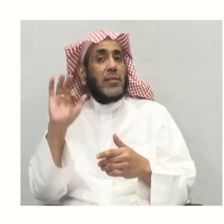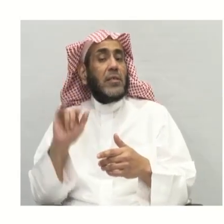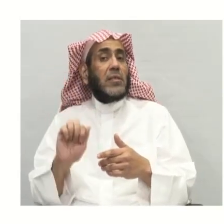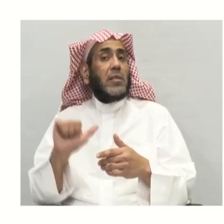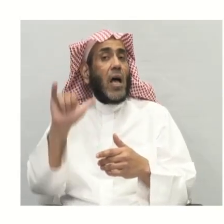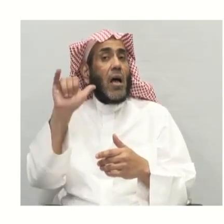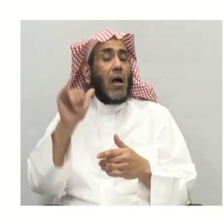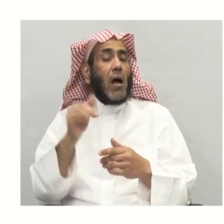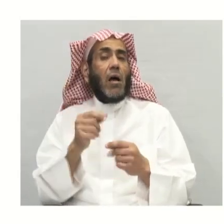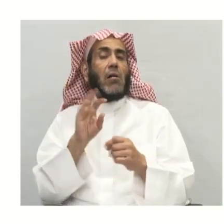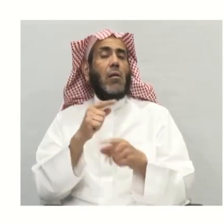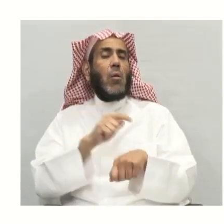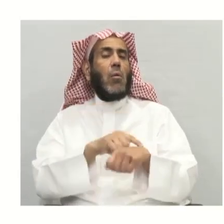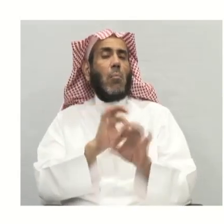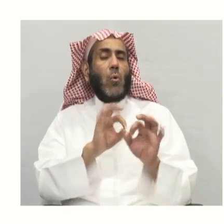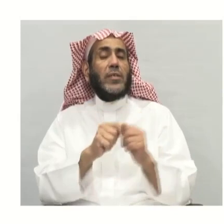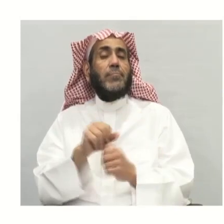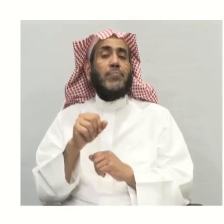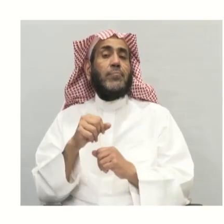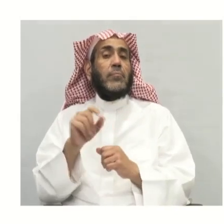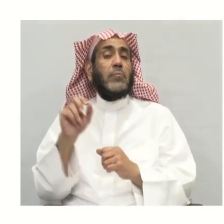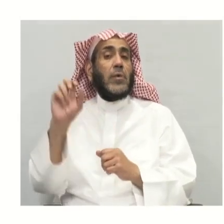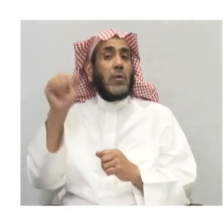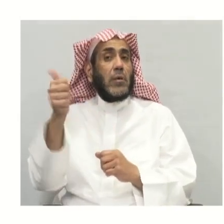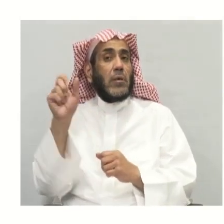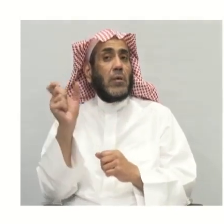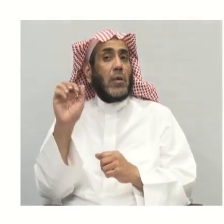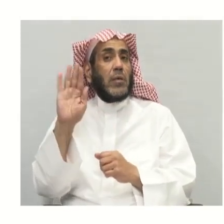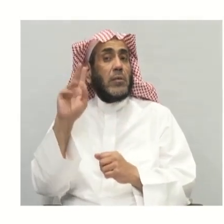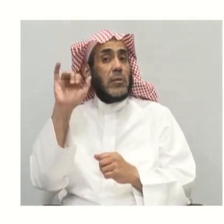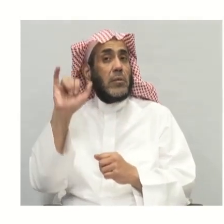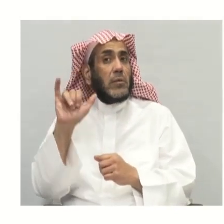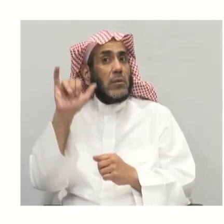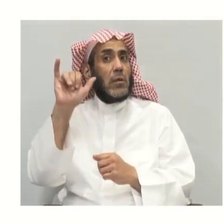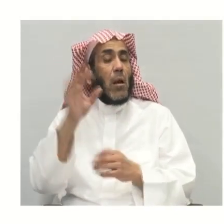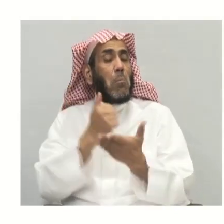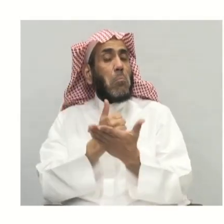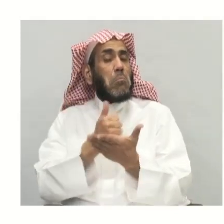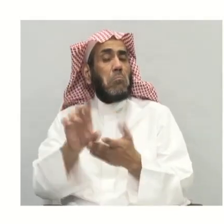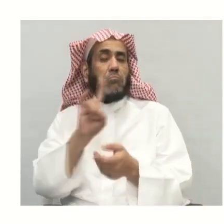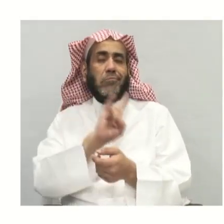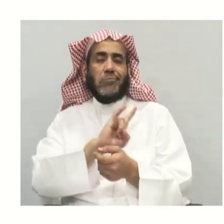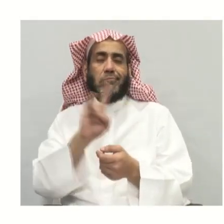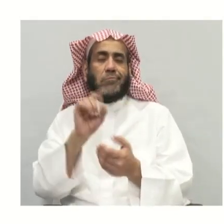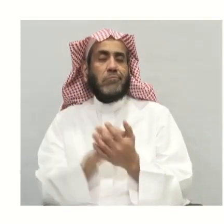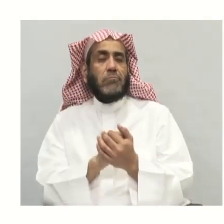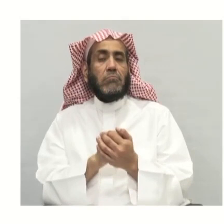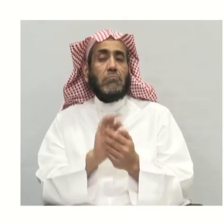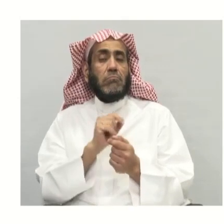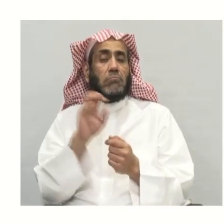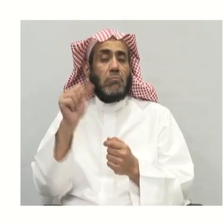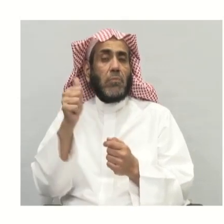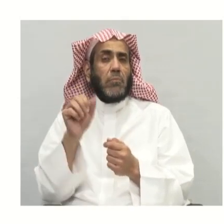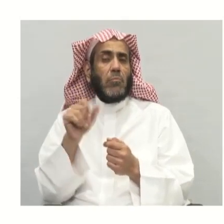انسى الموعد هنا الالف ومعتل بالالف لم نحذفها من الكلام قلنا لم